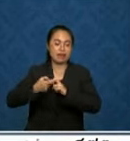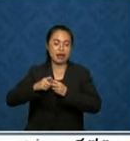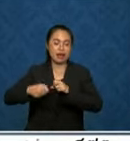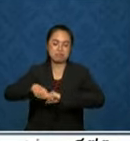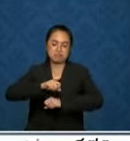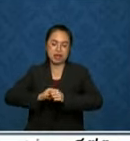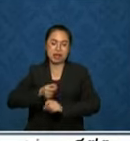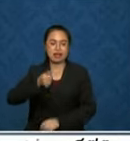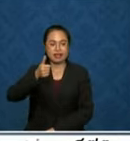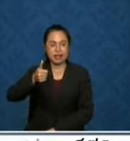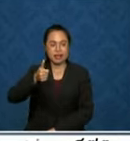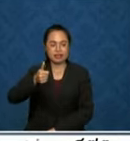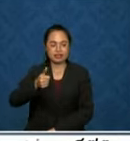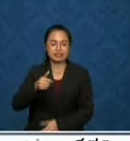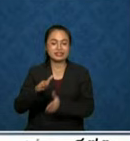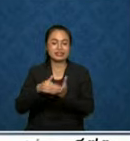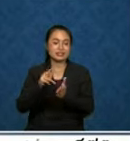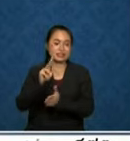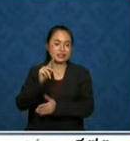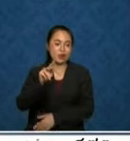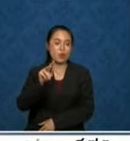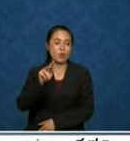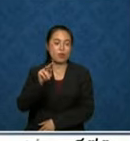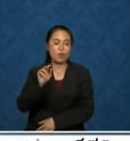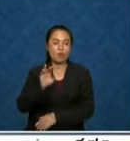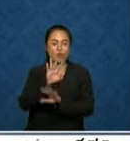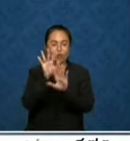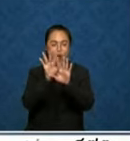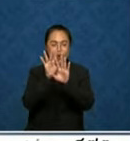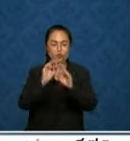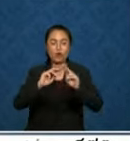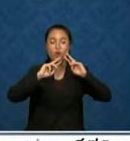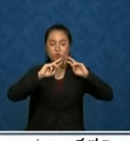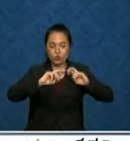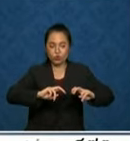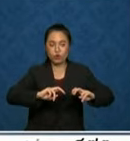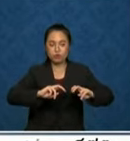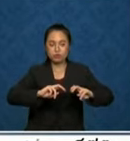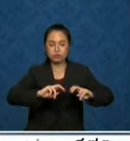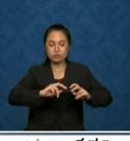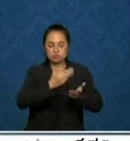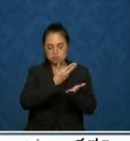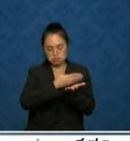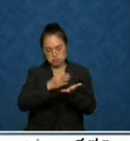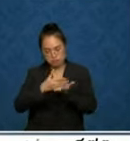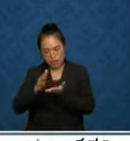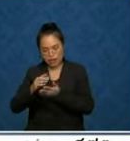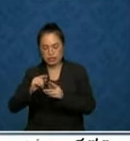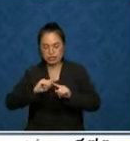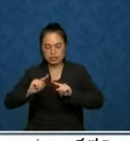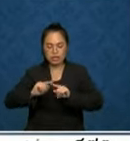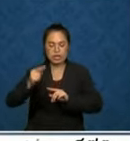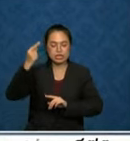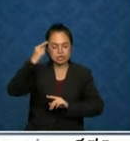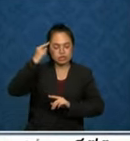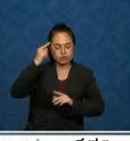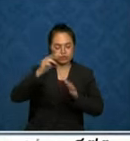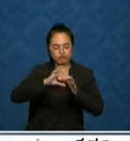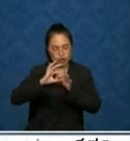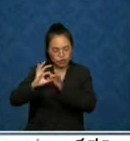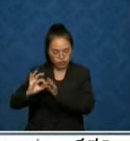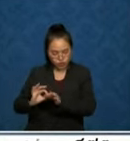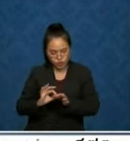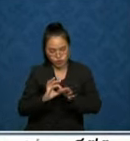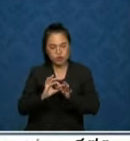งๆถัดไปอีกจะเป็นเรื่องของการวิเคราะห์ค่ะคือนำเนื้อหานำแนวคิดเนี่ยแบ่งเป็นส่วนต่างๆระบุความเชื่อมโยงซึ่งกัน